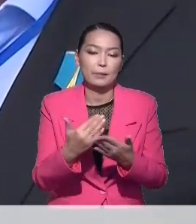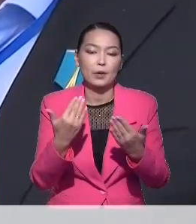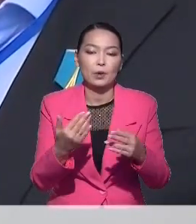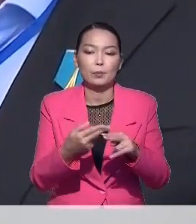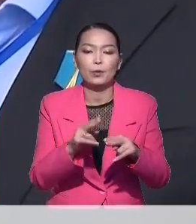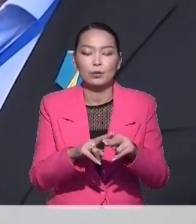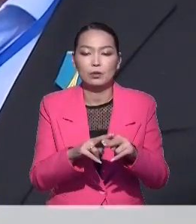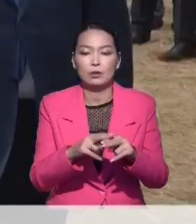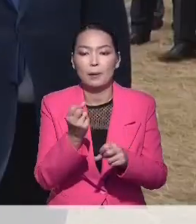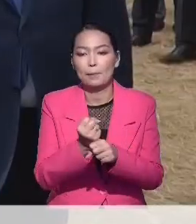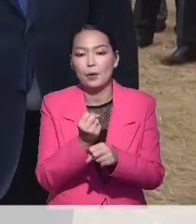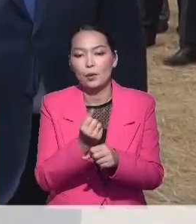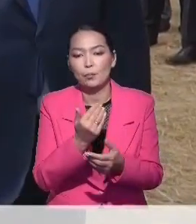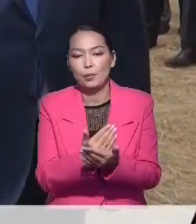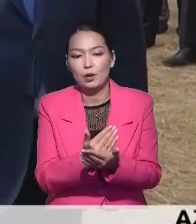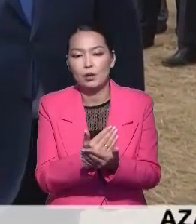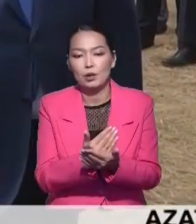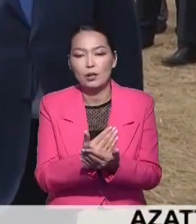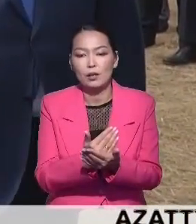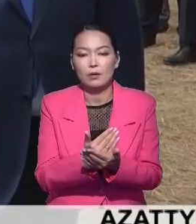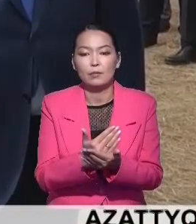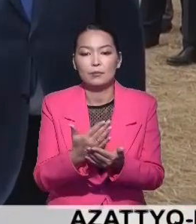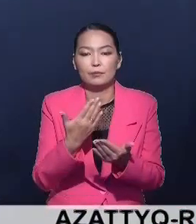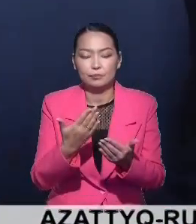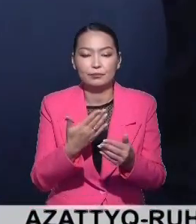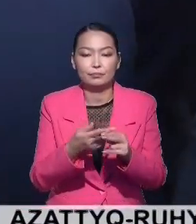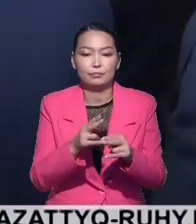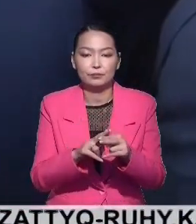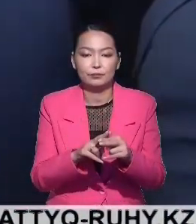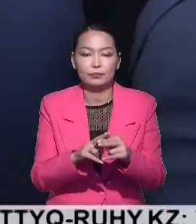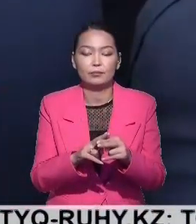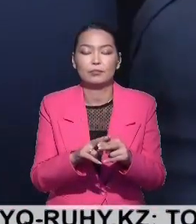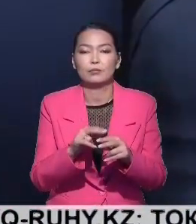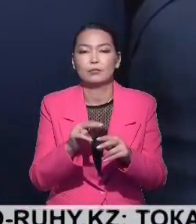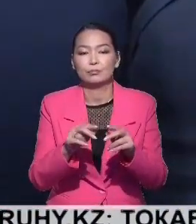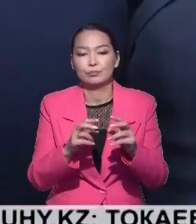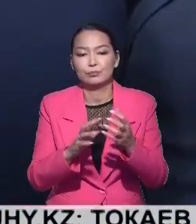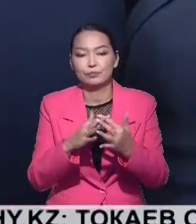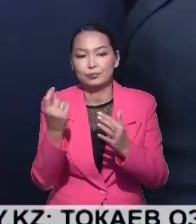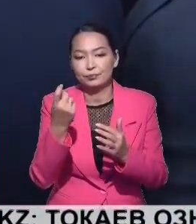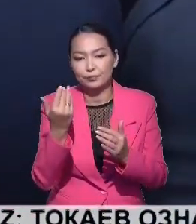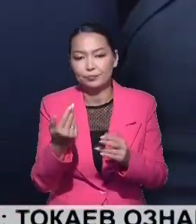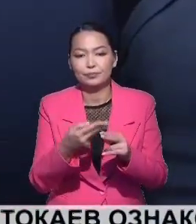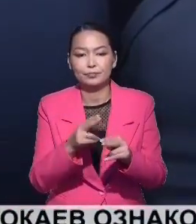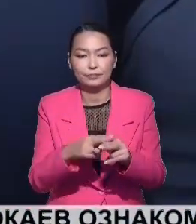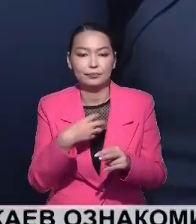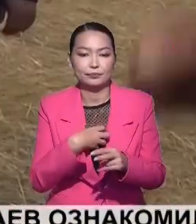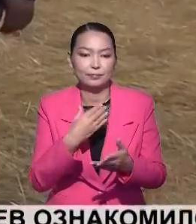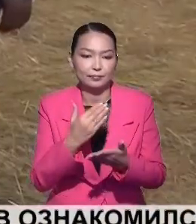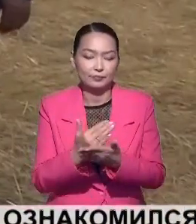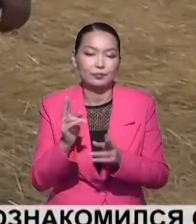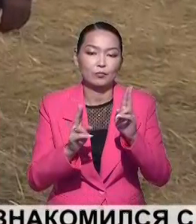глубокую переработку. Вот было сказано по зерновым, по муке. То есть как мука, она имеет